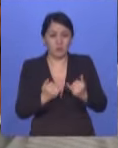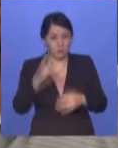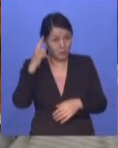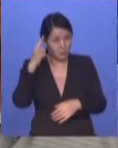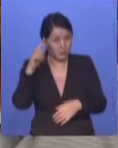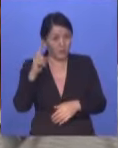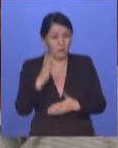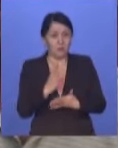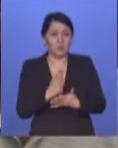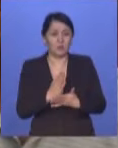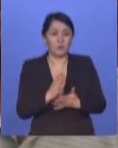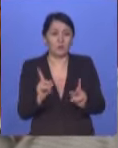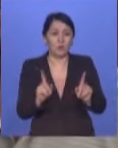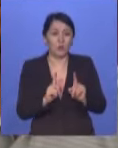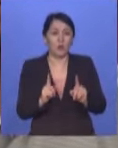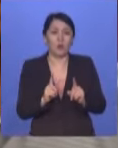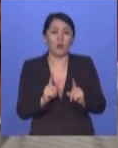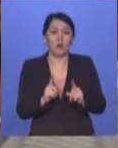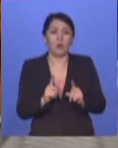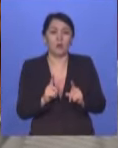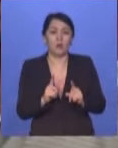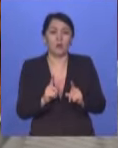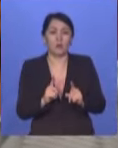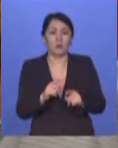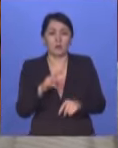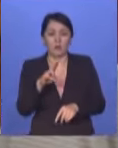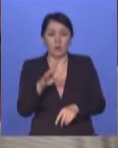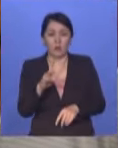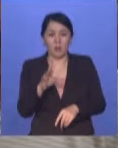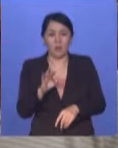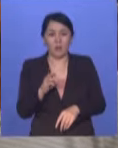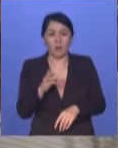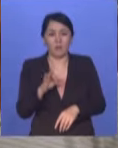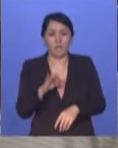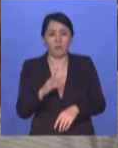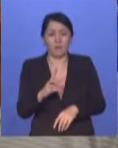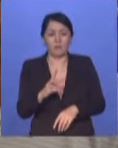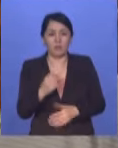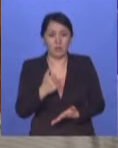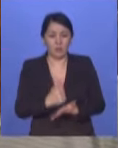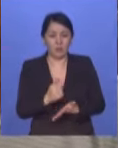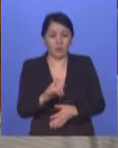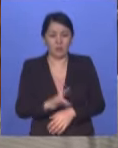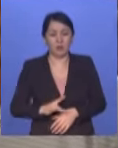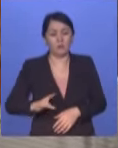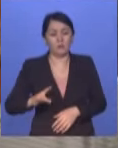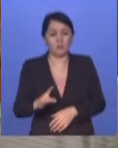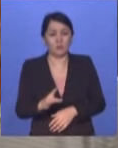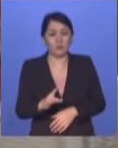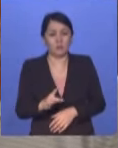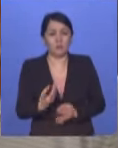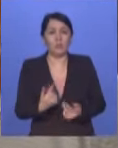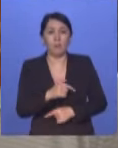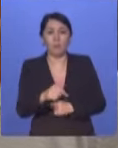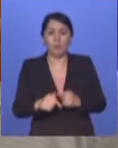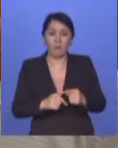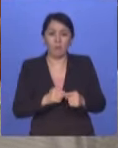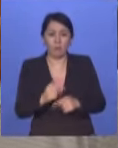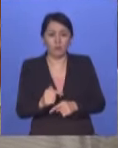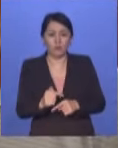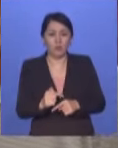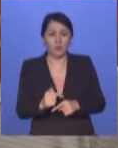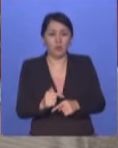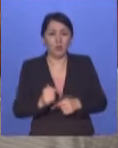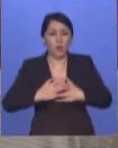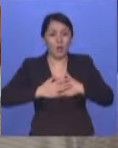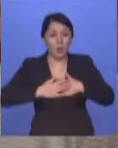сказали, как сказал Нурахмет Канатович, сегодня на призыв главы государства отреагировал отечественный бизнес. Это сегодня